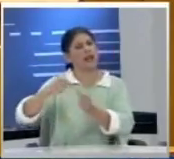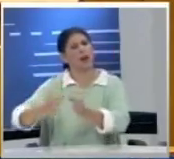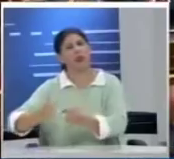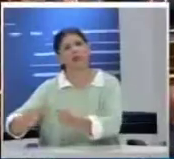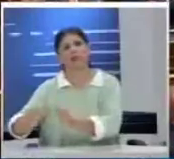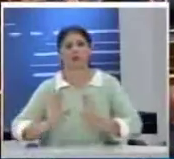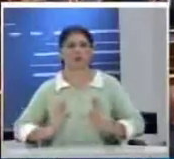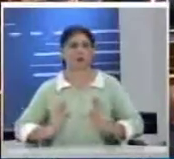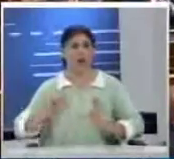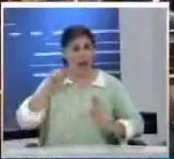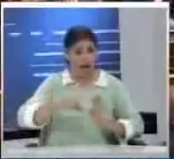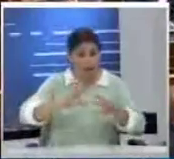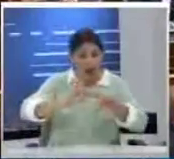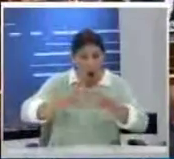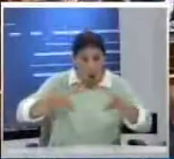τα κυκλώματα